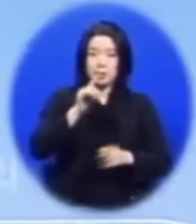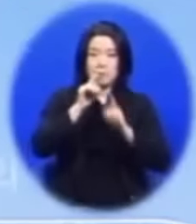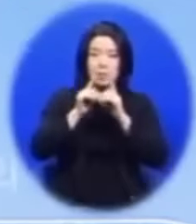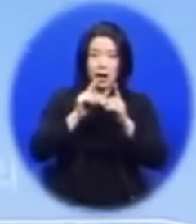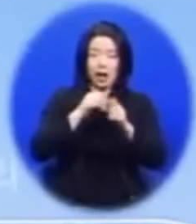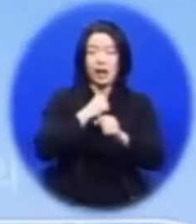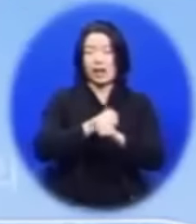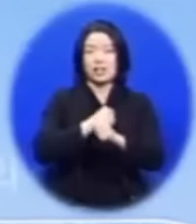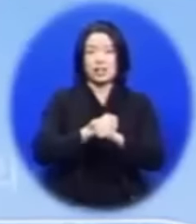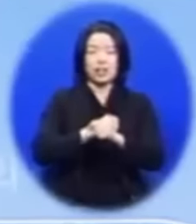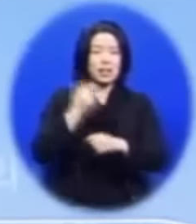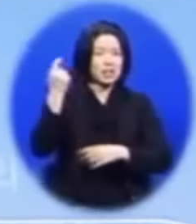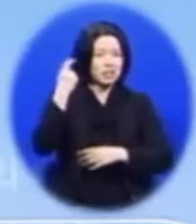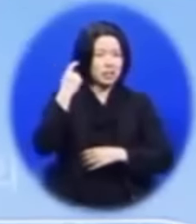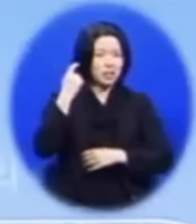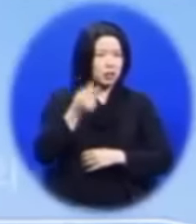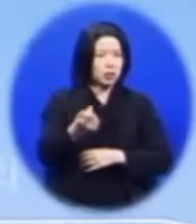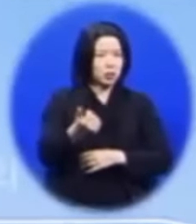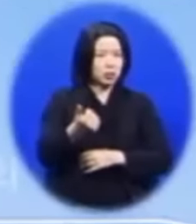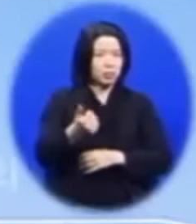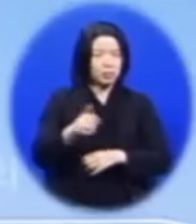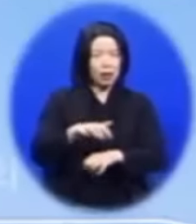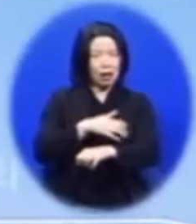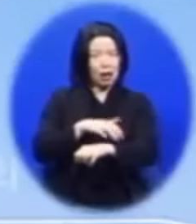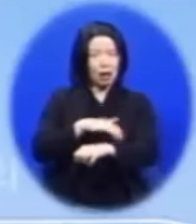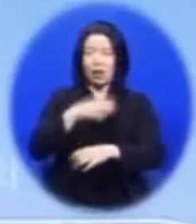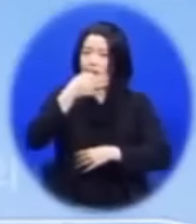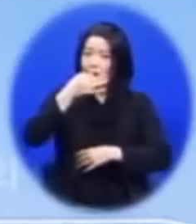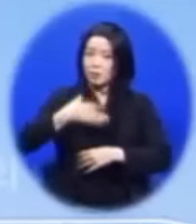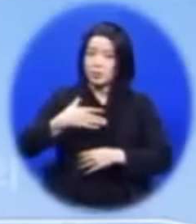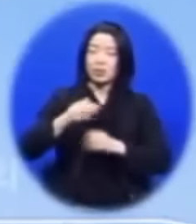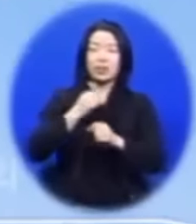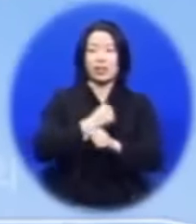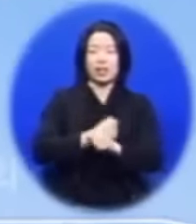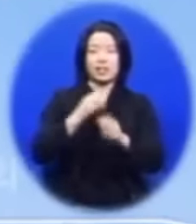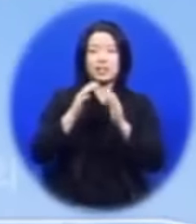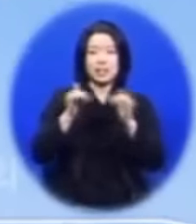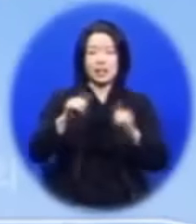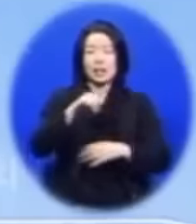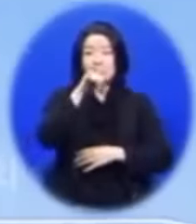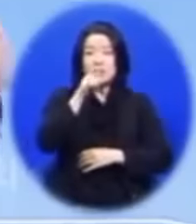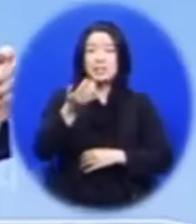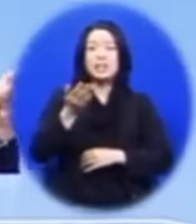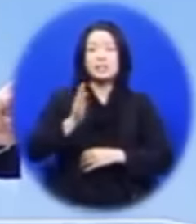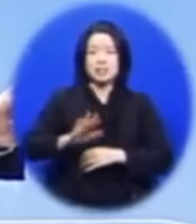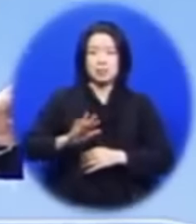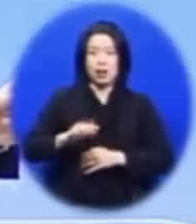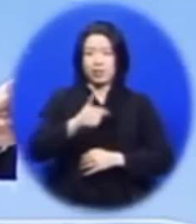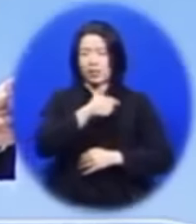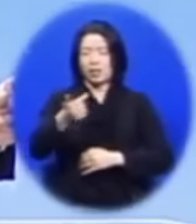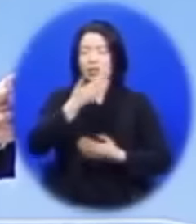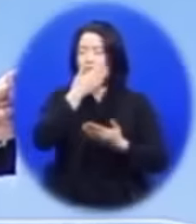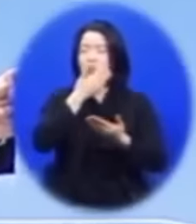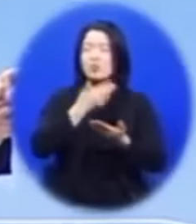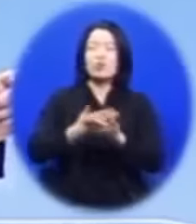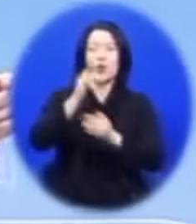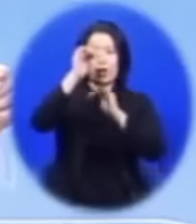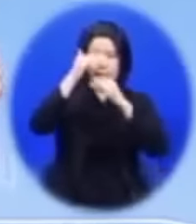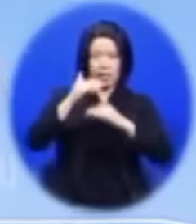아 듣기가 좀 어색하고 힘들어 하시는 분들 계시겠지만 대단히 중요한